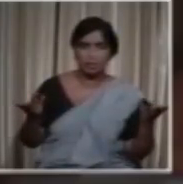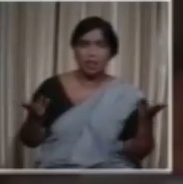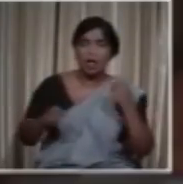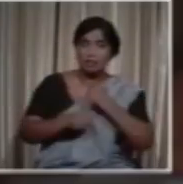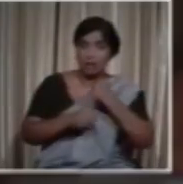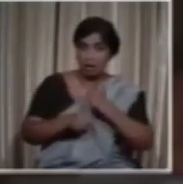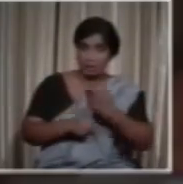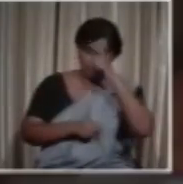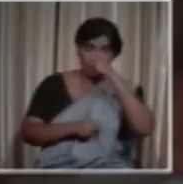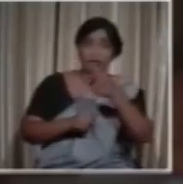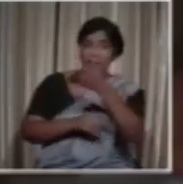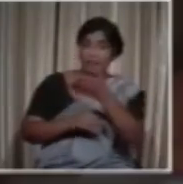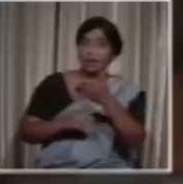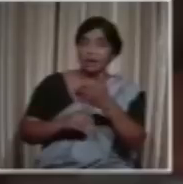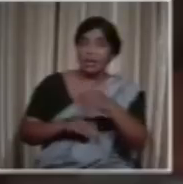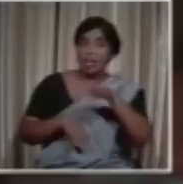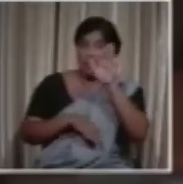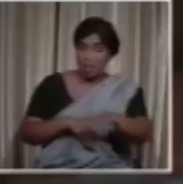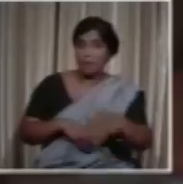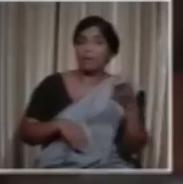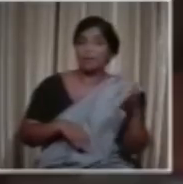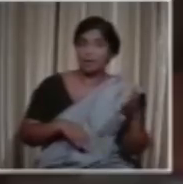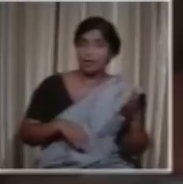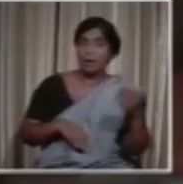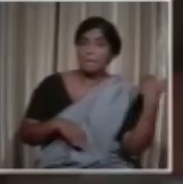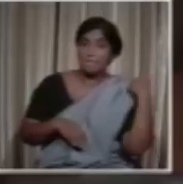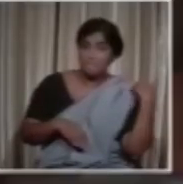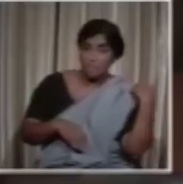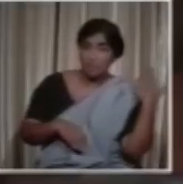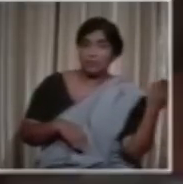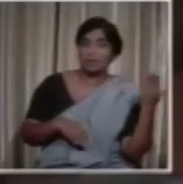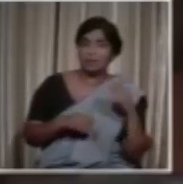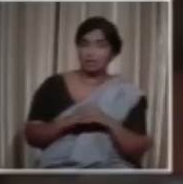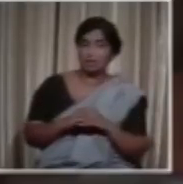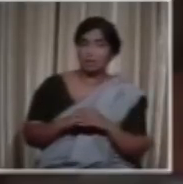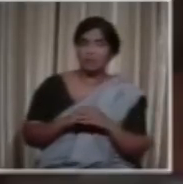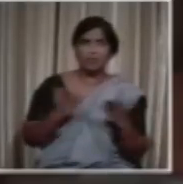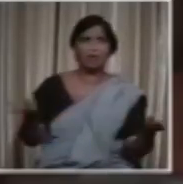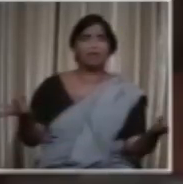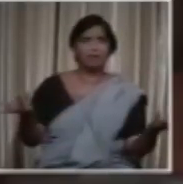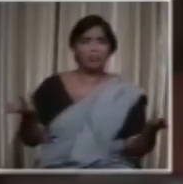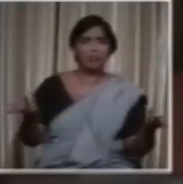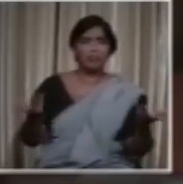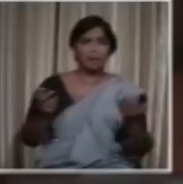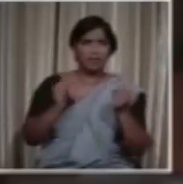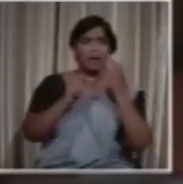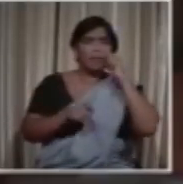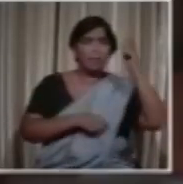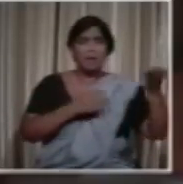මාත්‍යාගේ එතුමගේ එතුමගේ දරුවගේ එතුමගේ සහෝදරියගේ මොකටද මේ මිනිස් මොනා කරන්නද